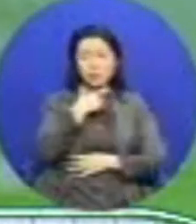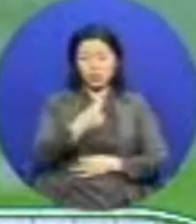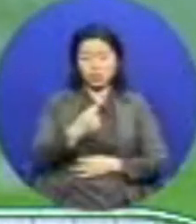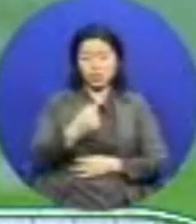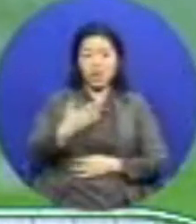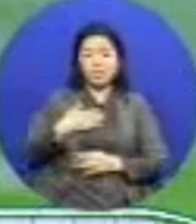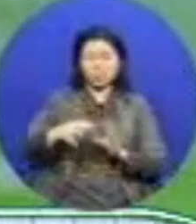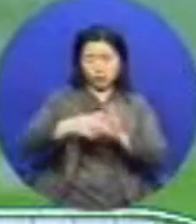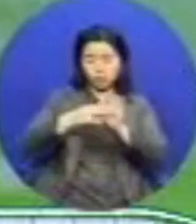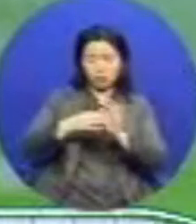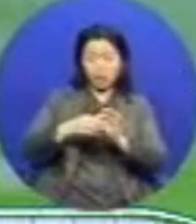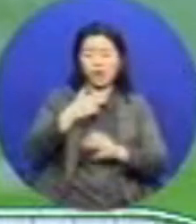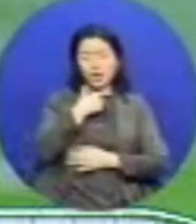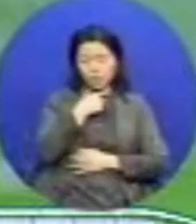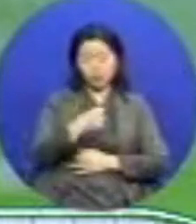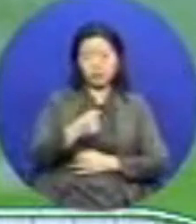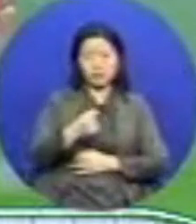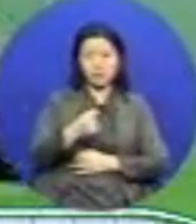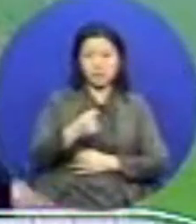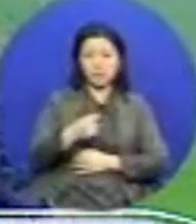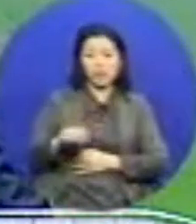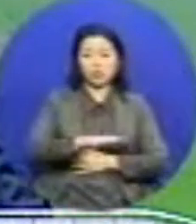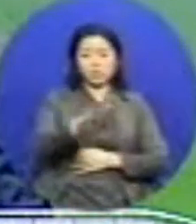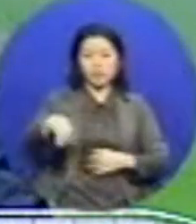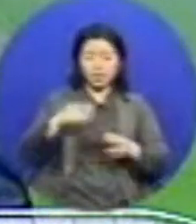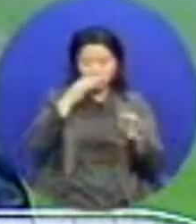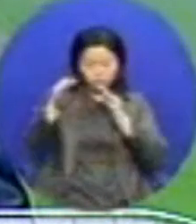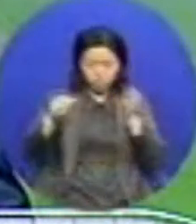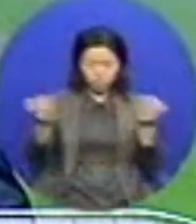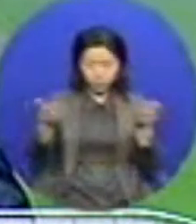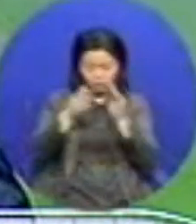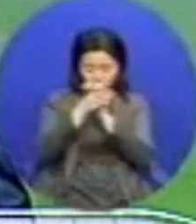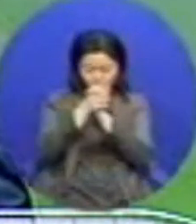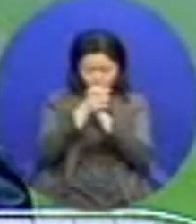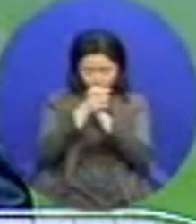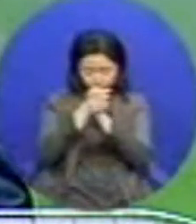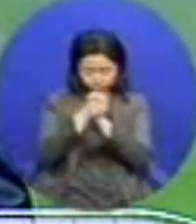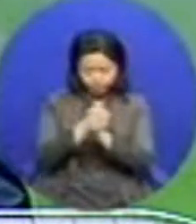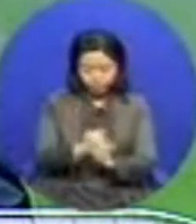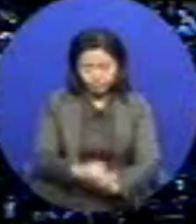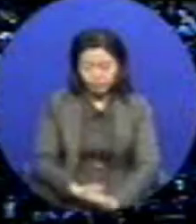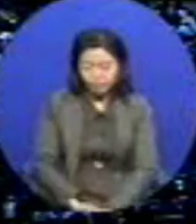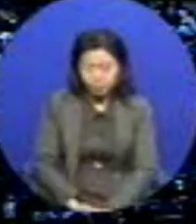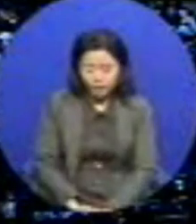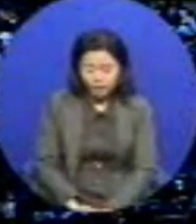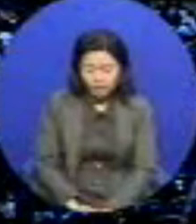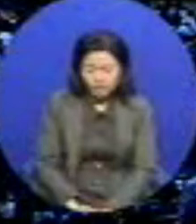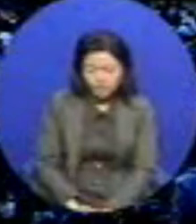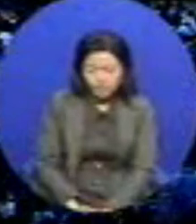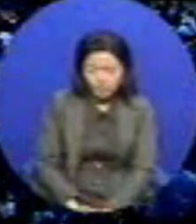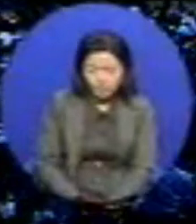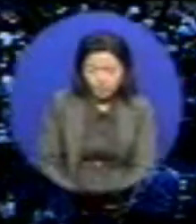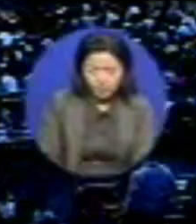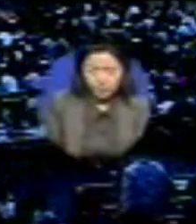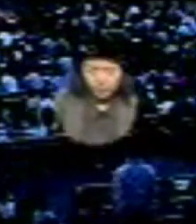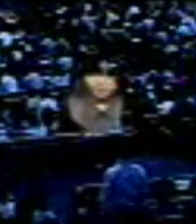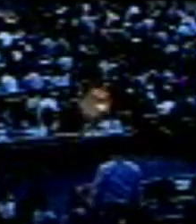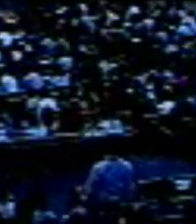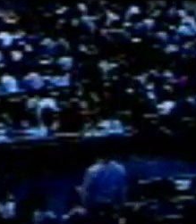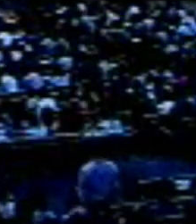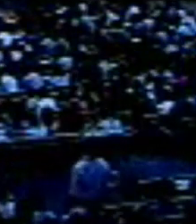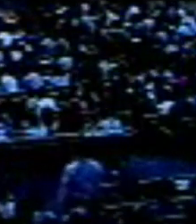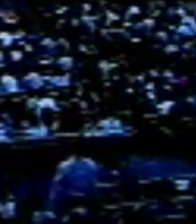저를 통해서 하시길 원합니다 우리 다같이 통성으로 기도하겠습니다 은혜와 사랑이 충만하신 아버지 하나는 크고